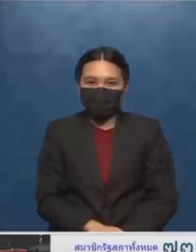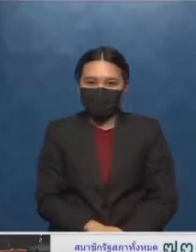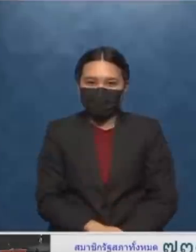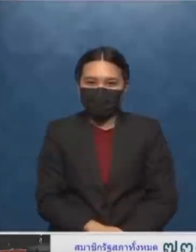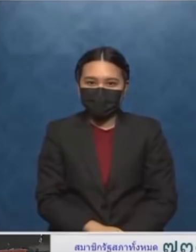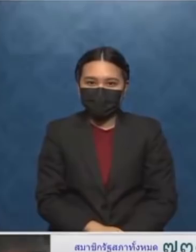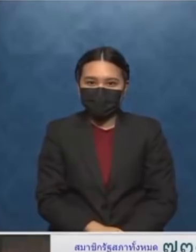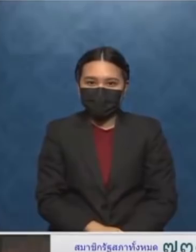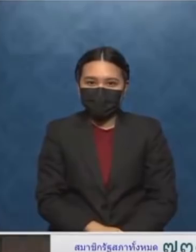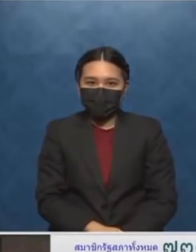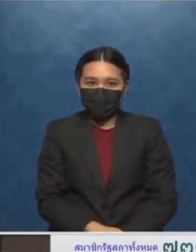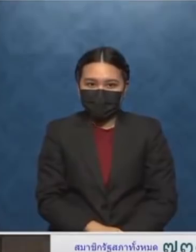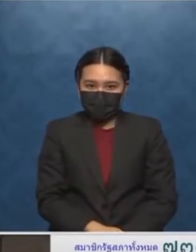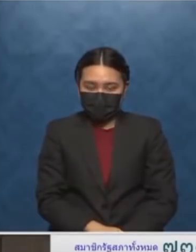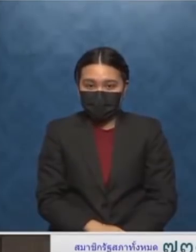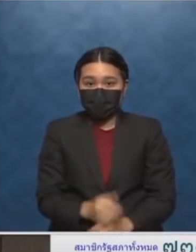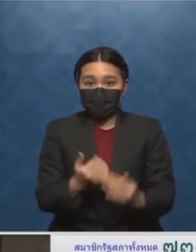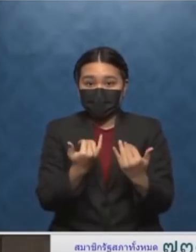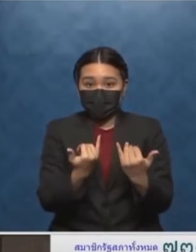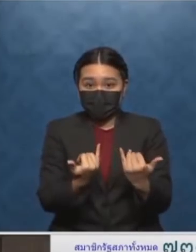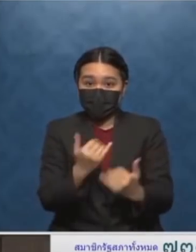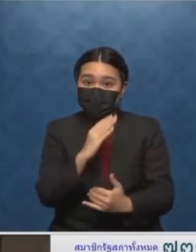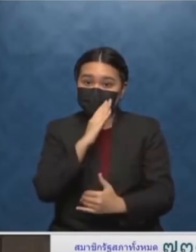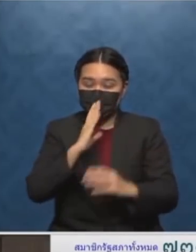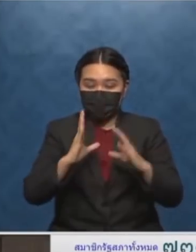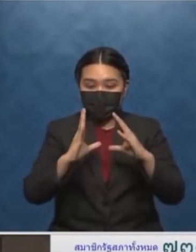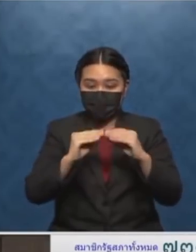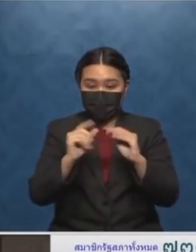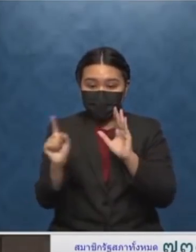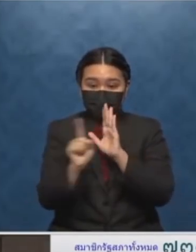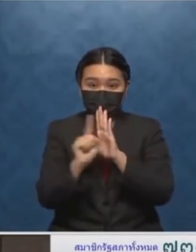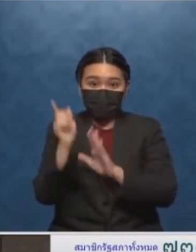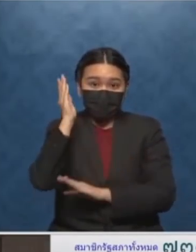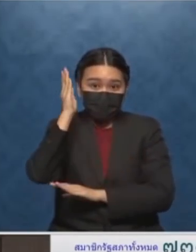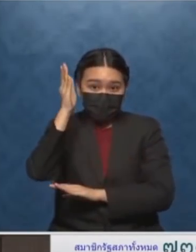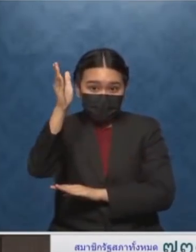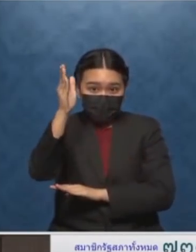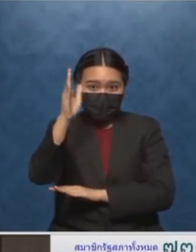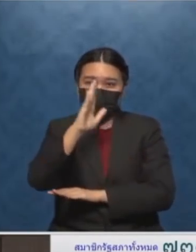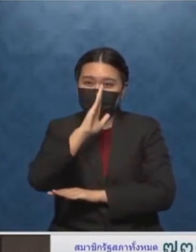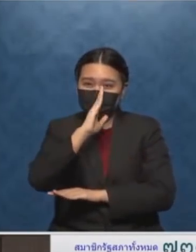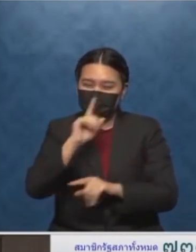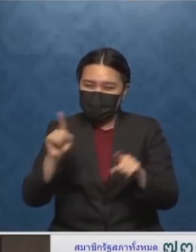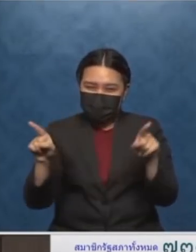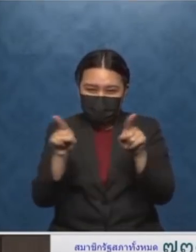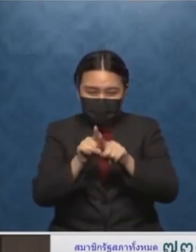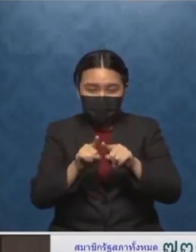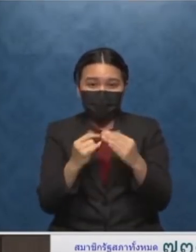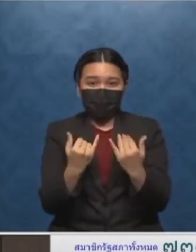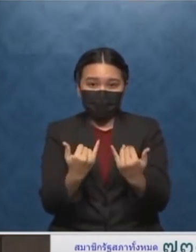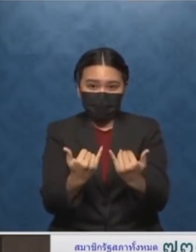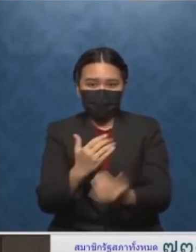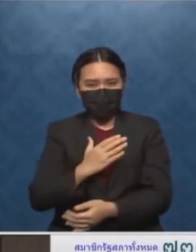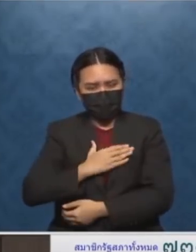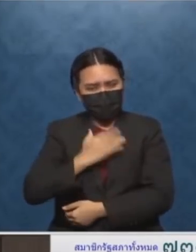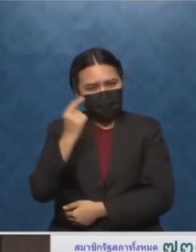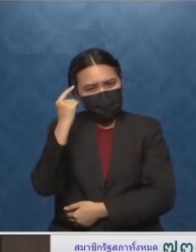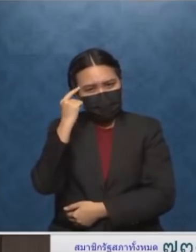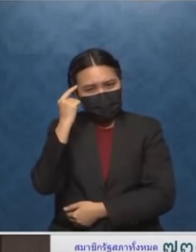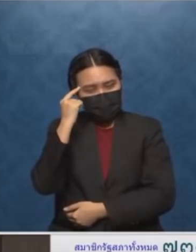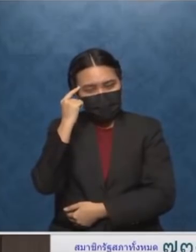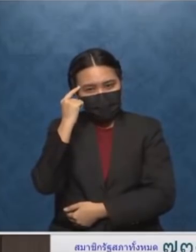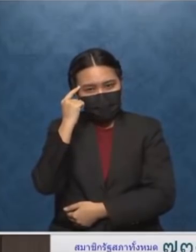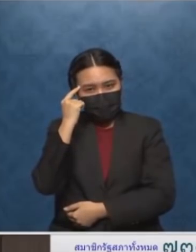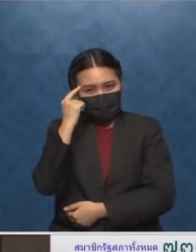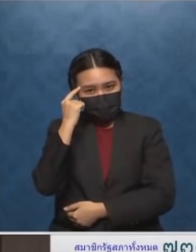ในการประชุมเที่ยวหน้าเนี่ยถ้าเกิดว่าบรรยากาศมันเป็นอย่างนี้นะครับท่านประธานผมคิดว่า